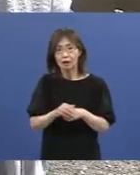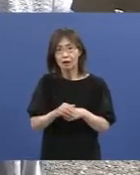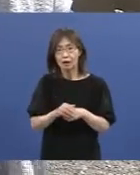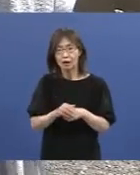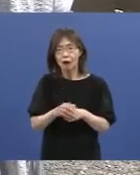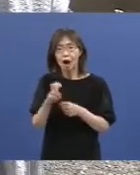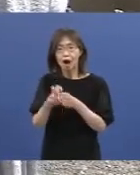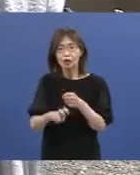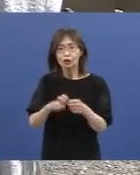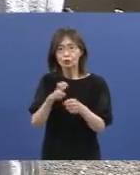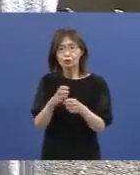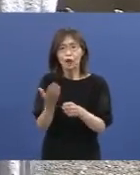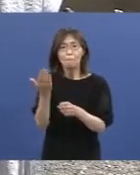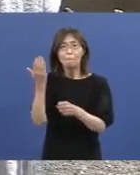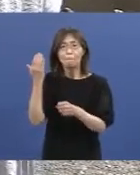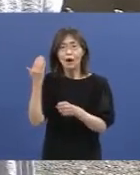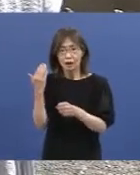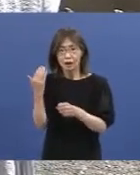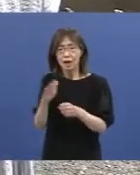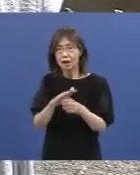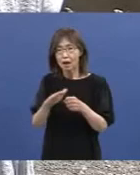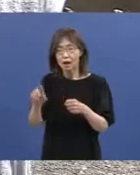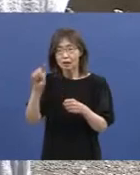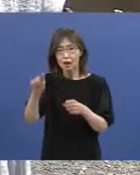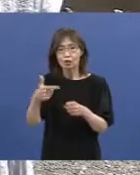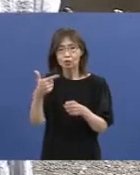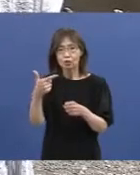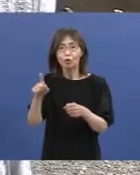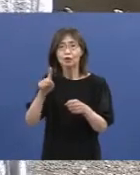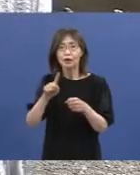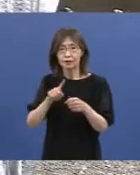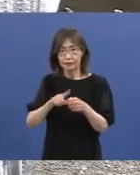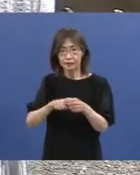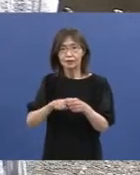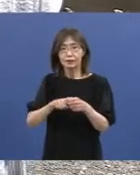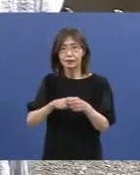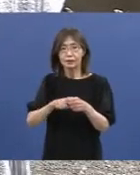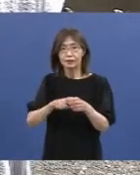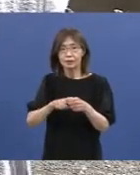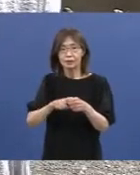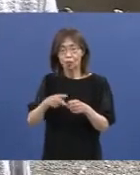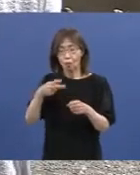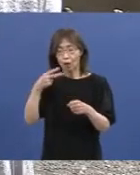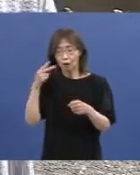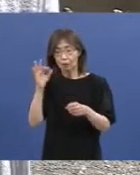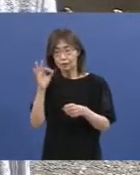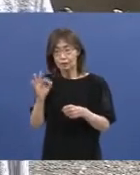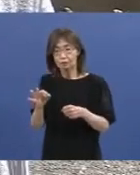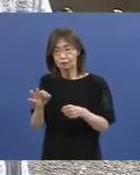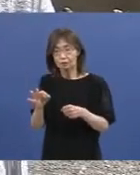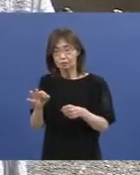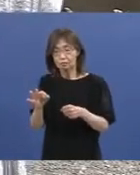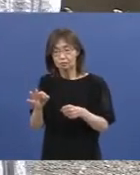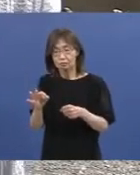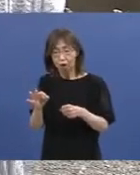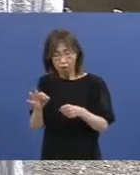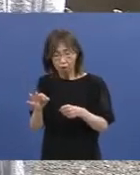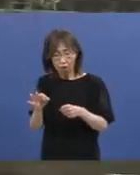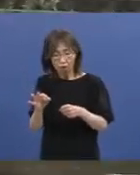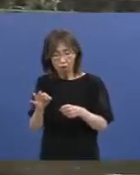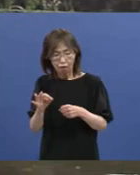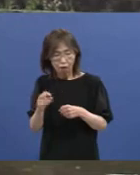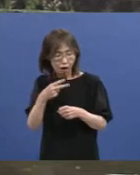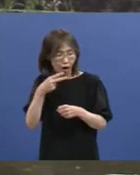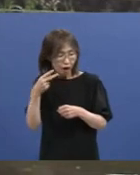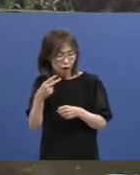から、ね、約20年前、平成16年に鮎が見つかったんですよ。 芥川に鮎がい